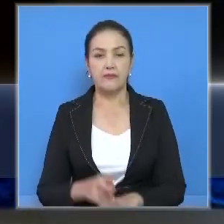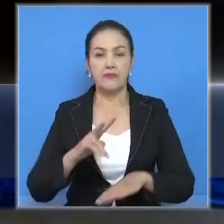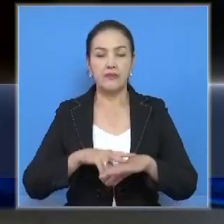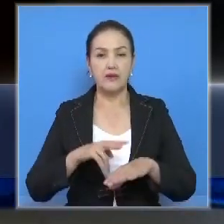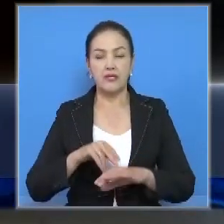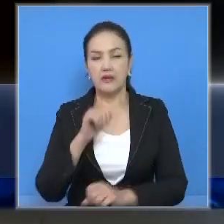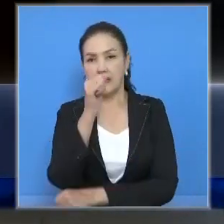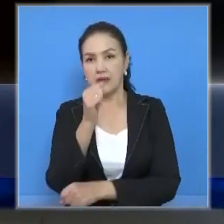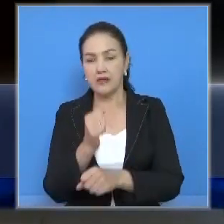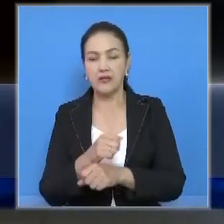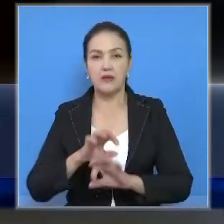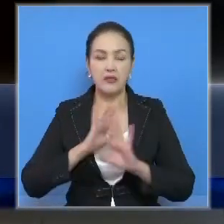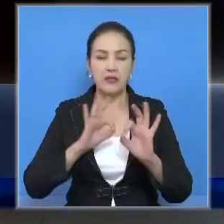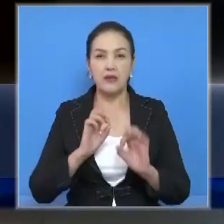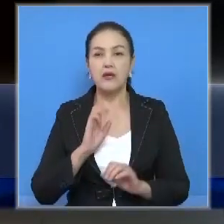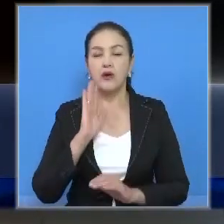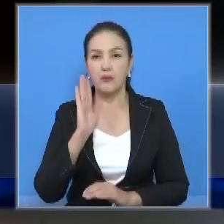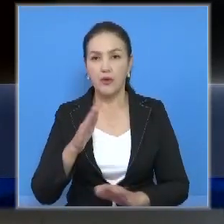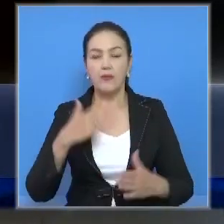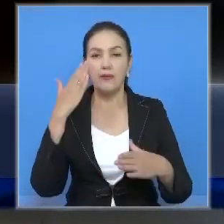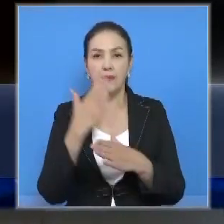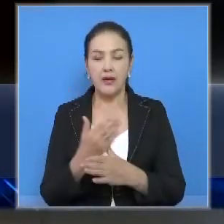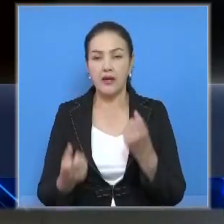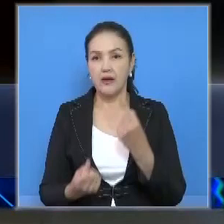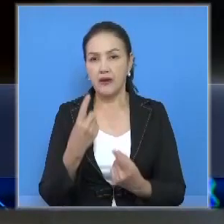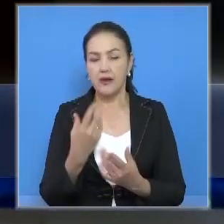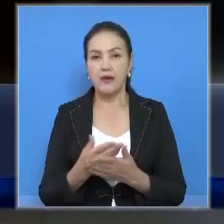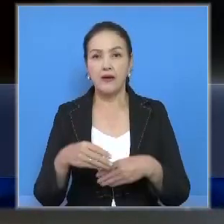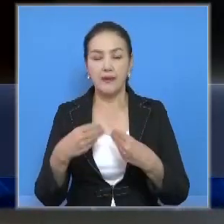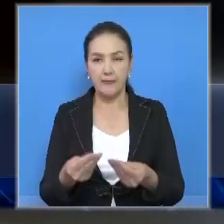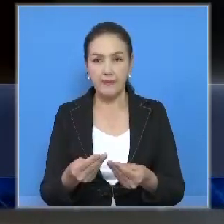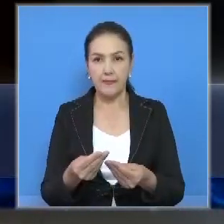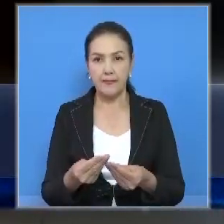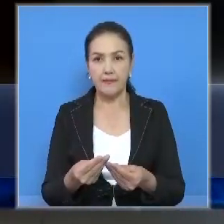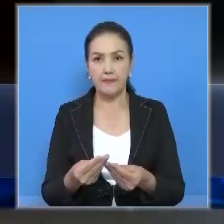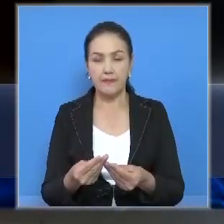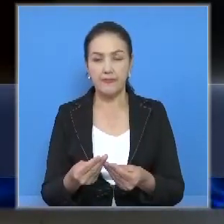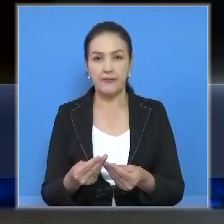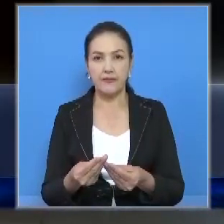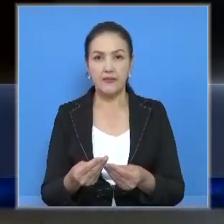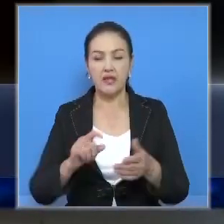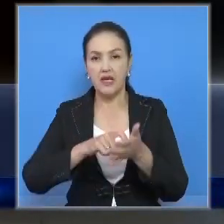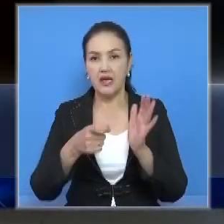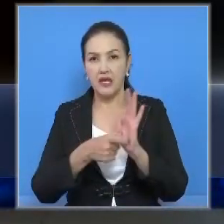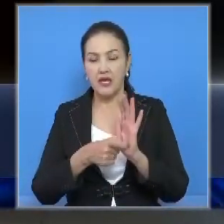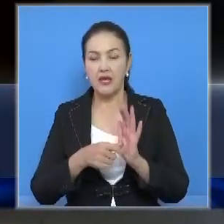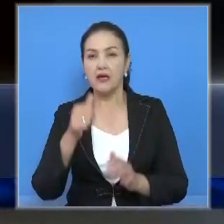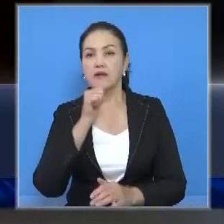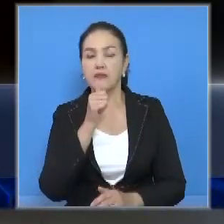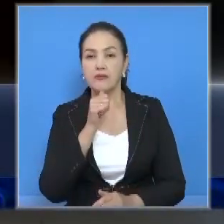что будут помогать нам выявлять это, предоставят кабинет для